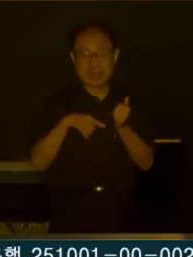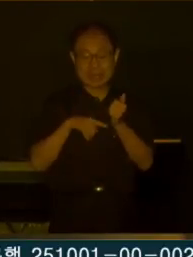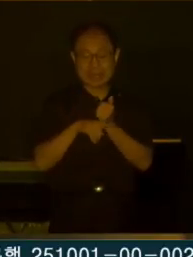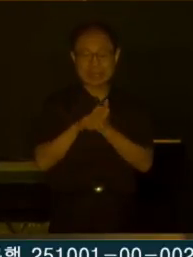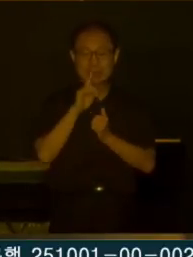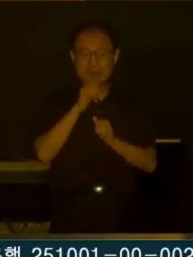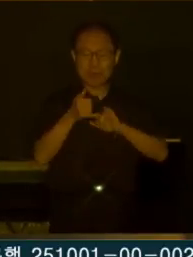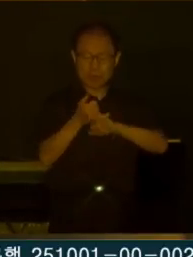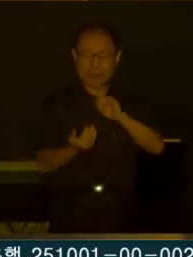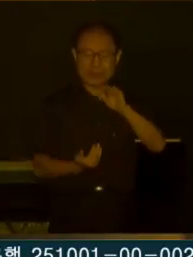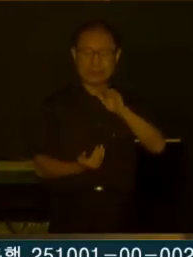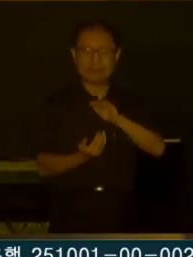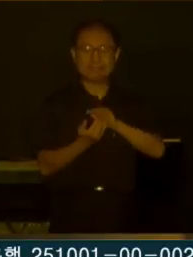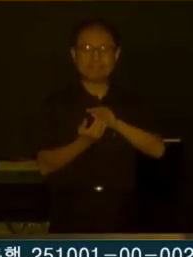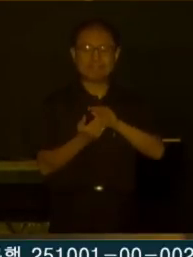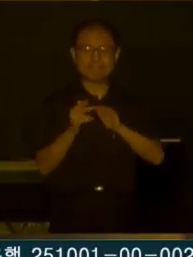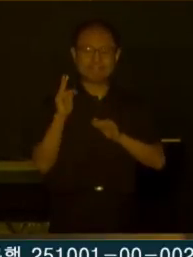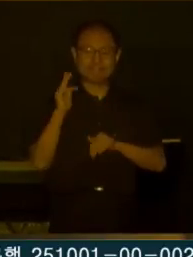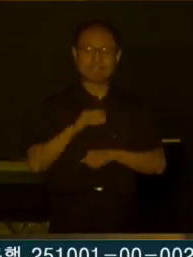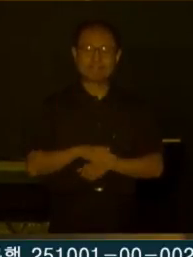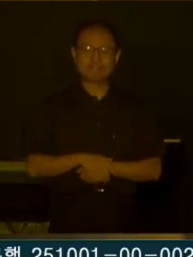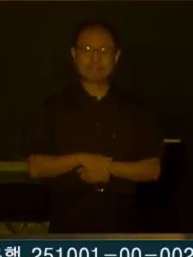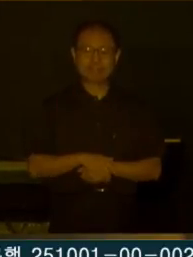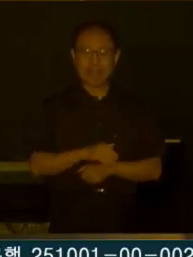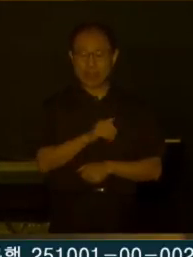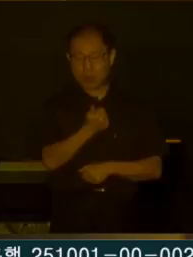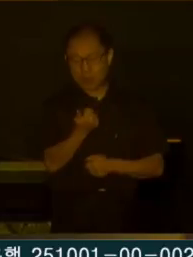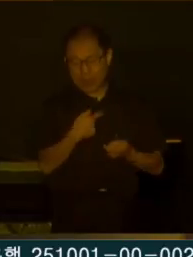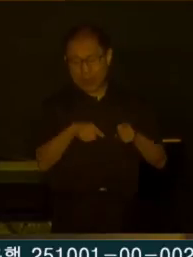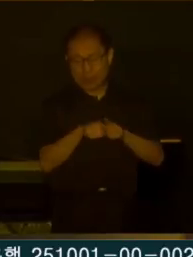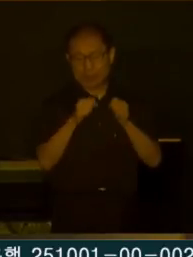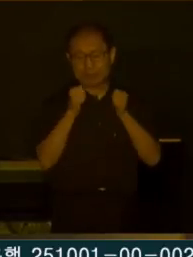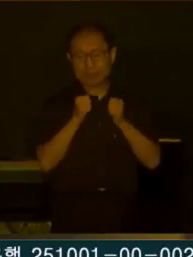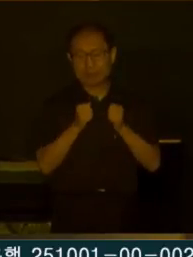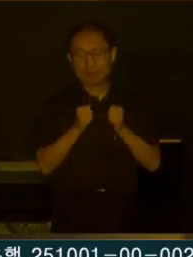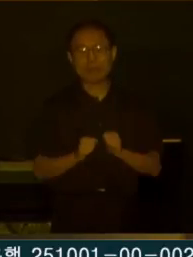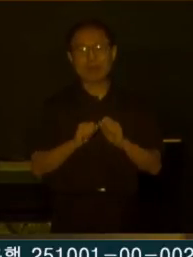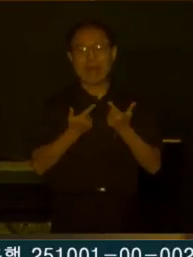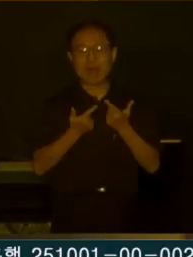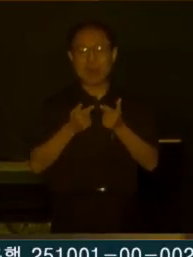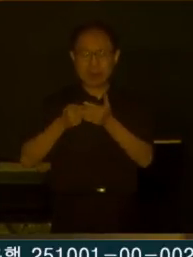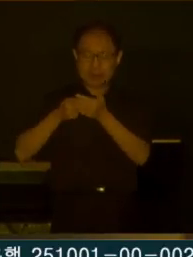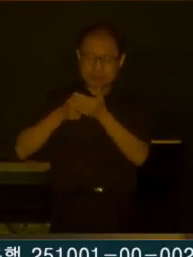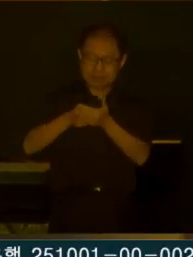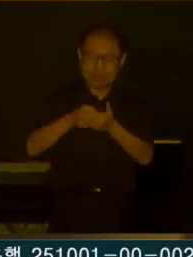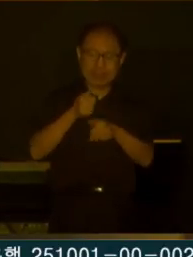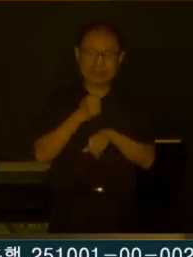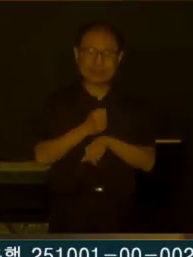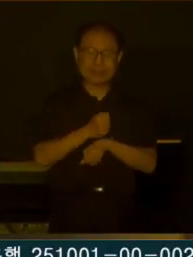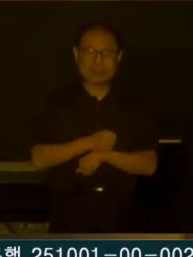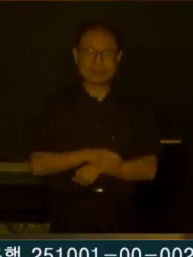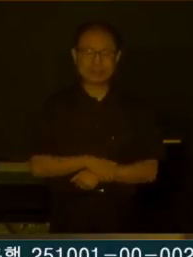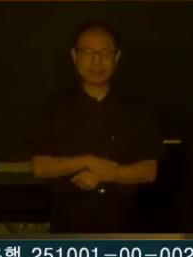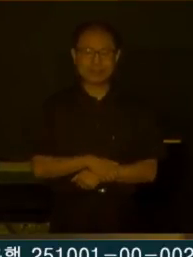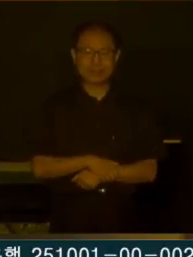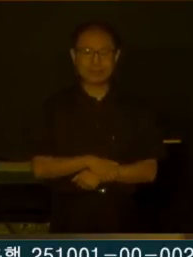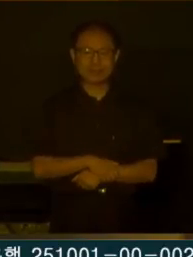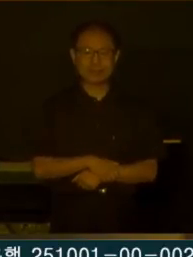반드시 이루겠습니다. 고인과 함께 멈추지 않고 당당히 나아가겠습니다.